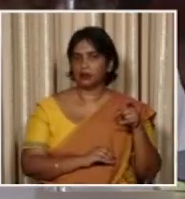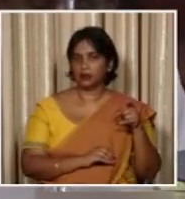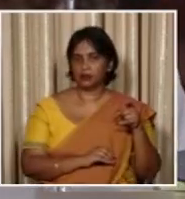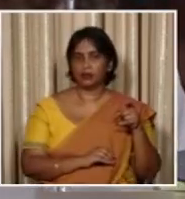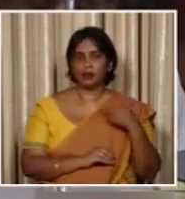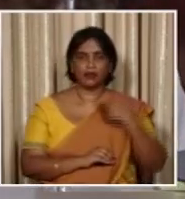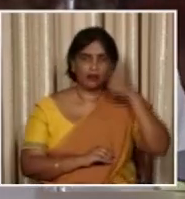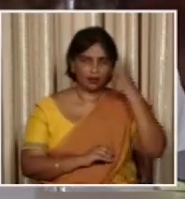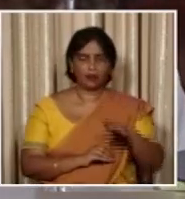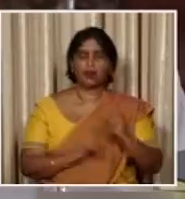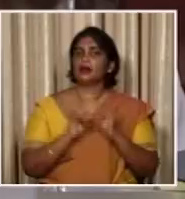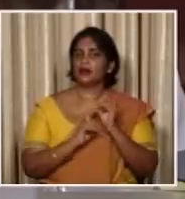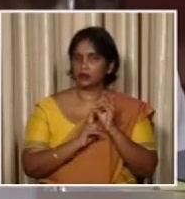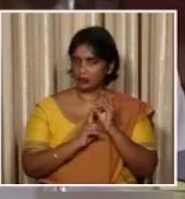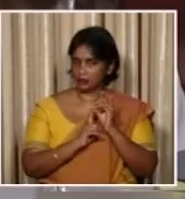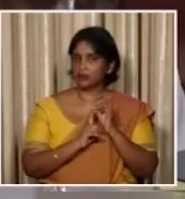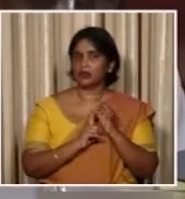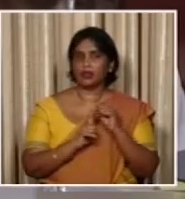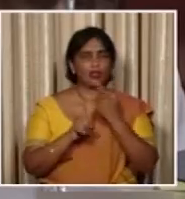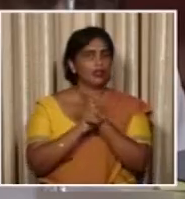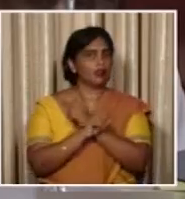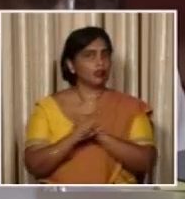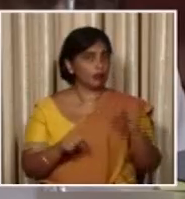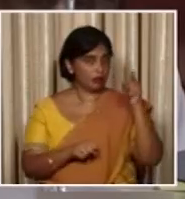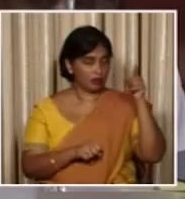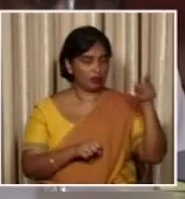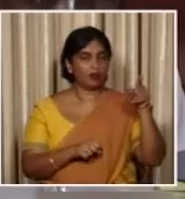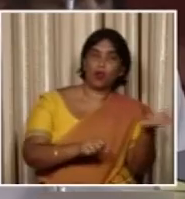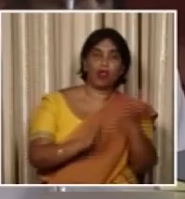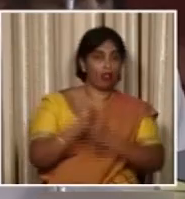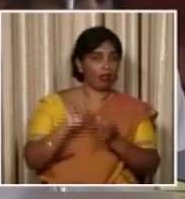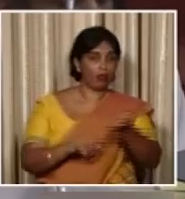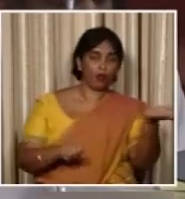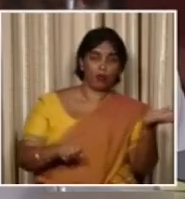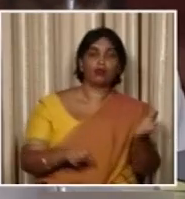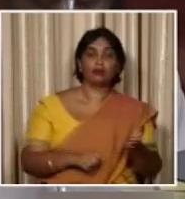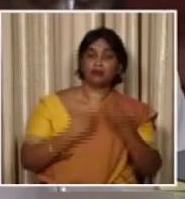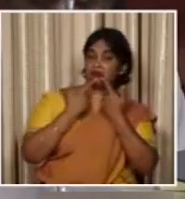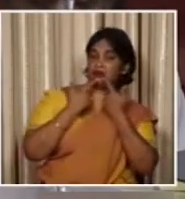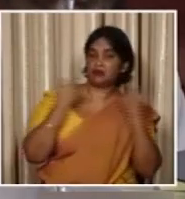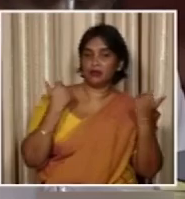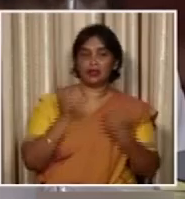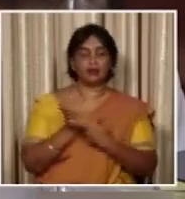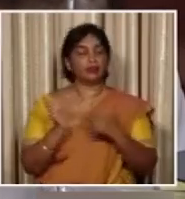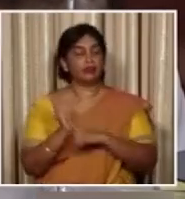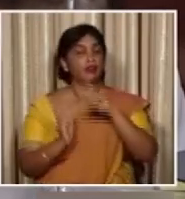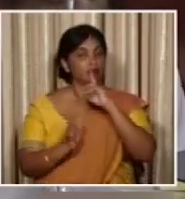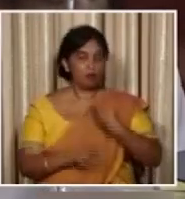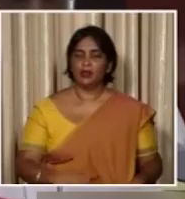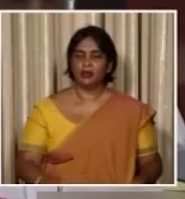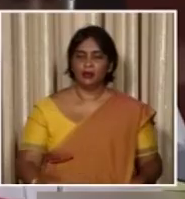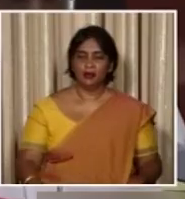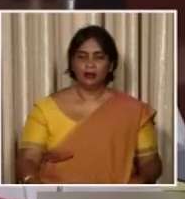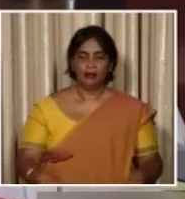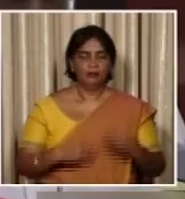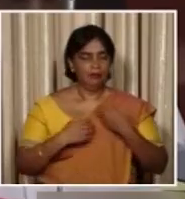අපි දැක්කා මේ පාර්ලිමේන්තු මන්ත්‍රීවරේ කටුඩායක ගුවන්තොටුපළේ සුළු සේවයකට පහර දෙනවා. ඔව් උජාරුවට ටීවී එකට ඇවිල්ලා කිව්වා බක් ගැහුවා තමයි